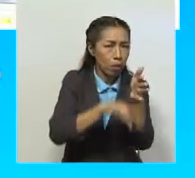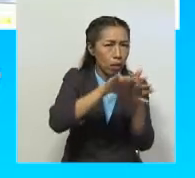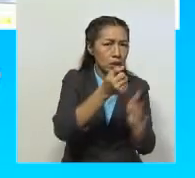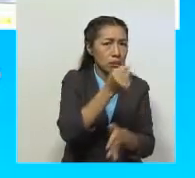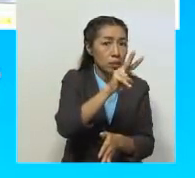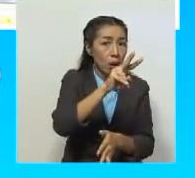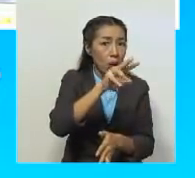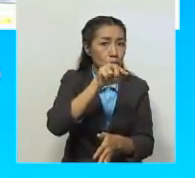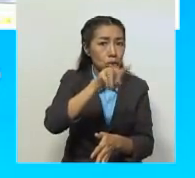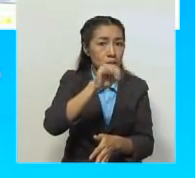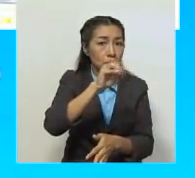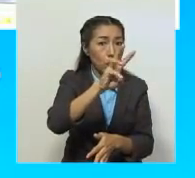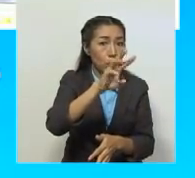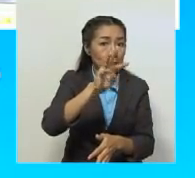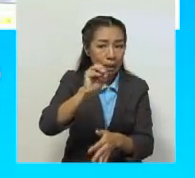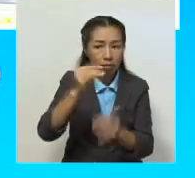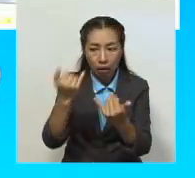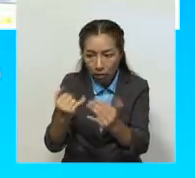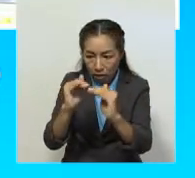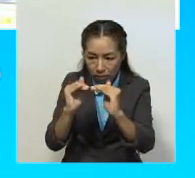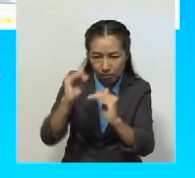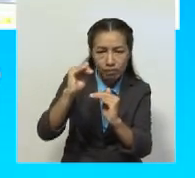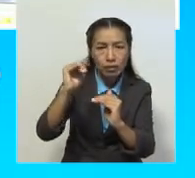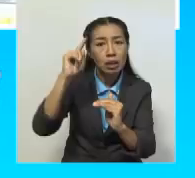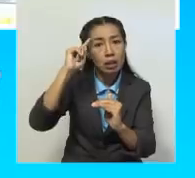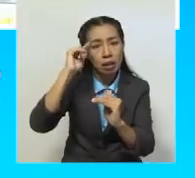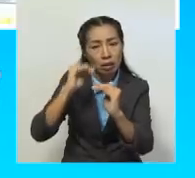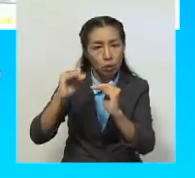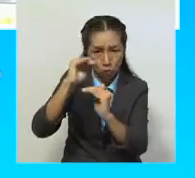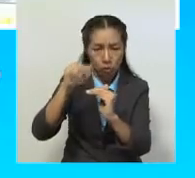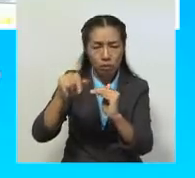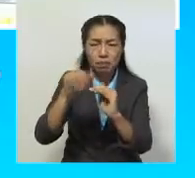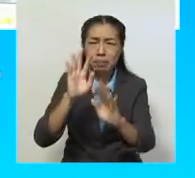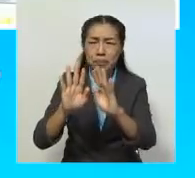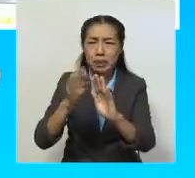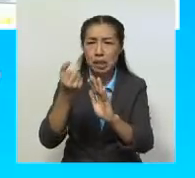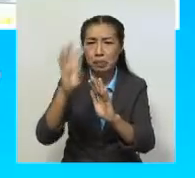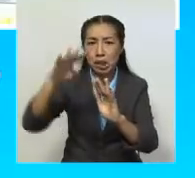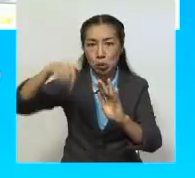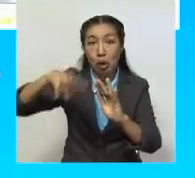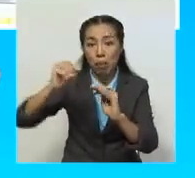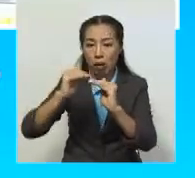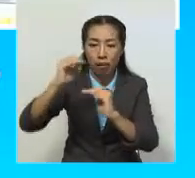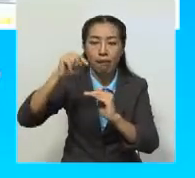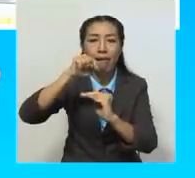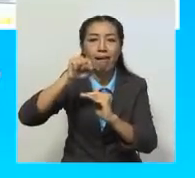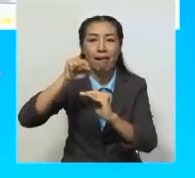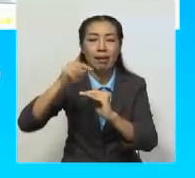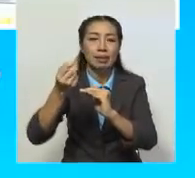แค่12.46 เมตรนะครับเพราะงั้นครั้งนี้เนี่ยสูงกว่าครั้งที่แล้วเนี่ยถึง14 เซนนะครับ